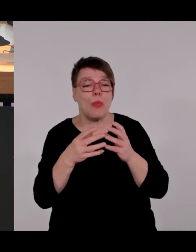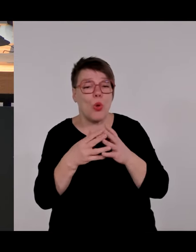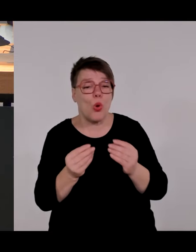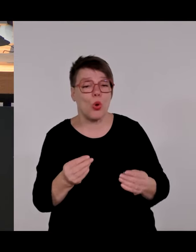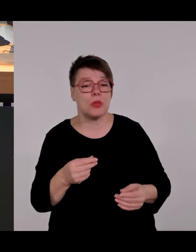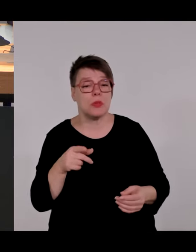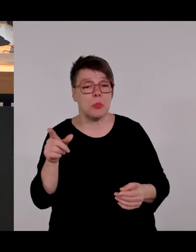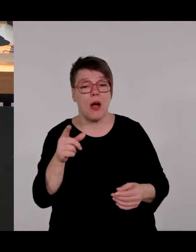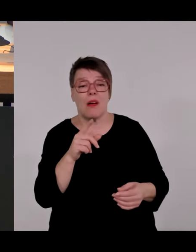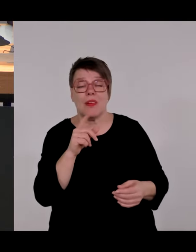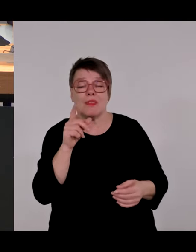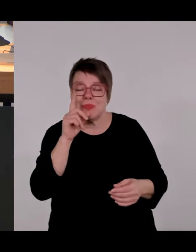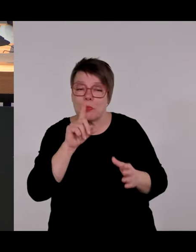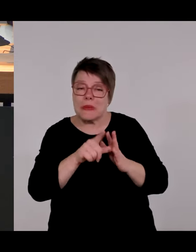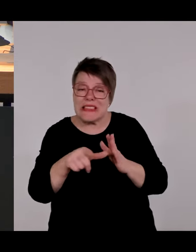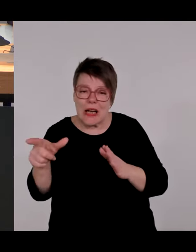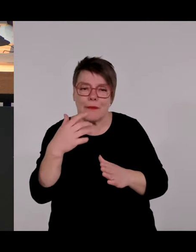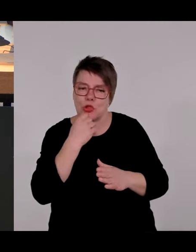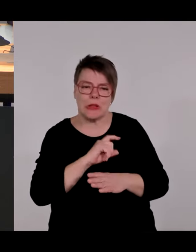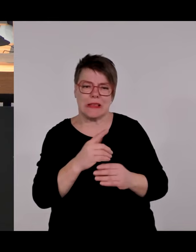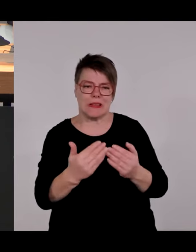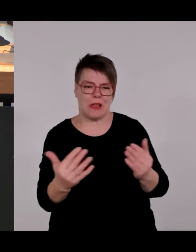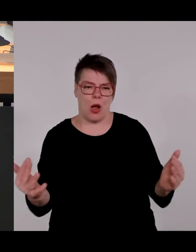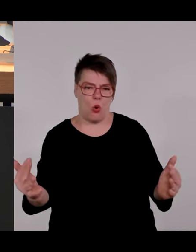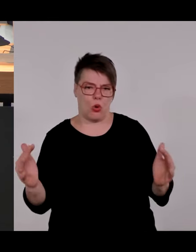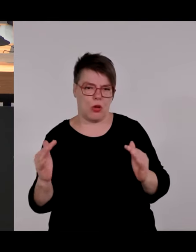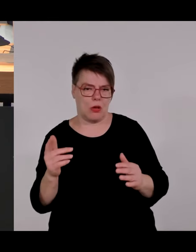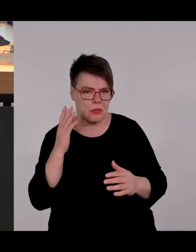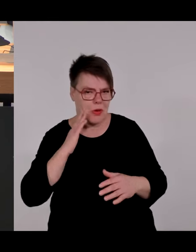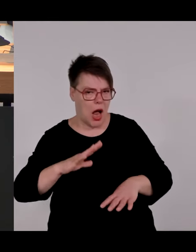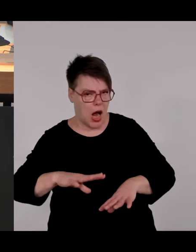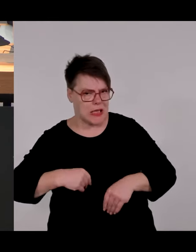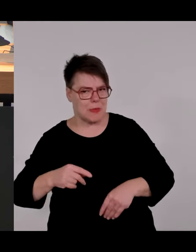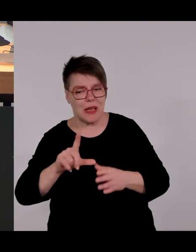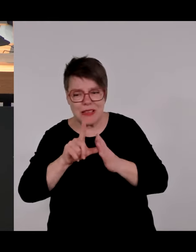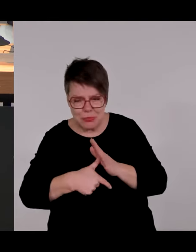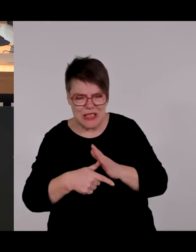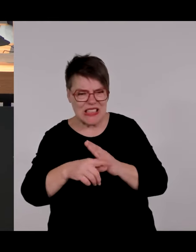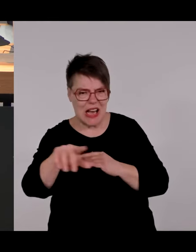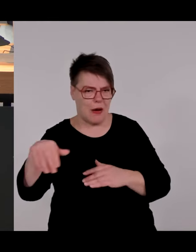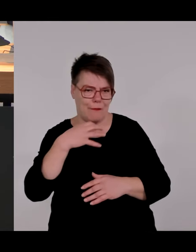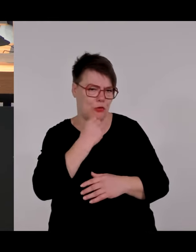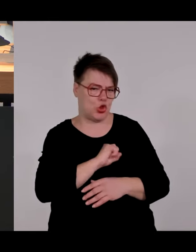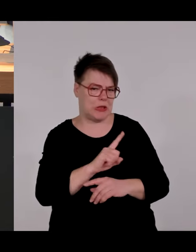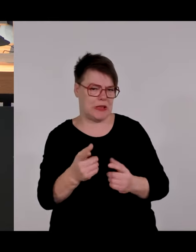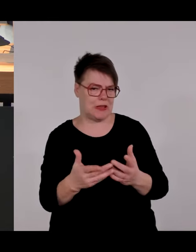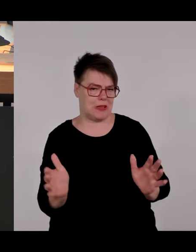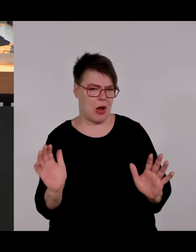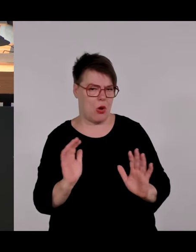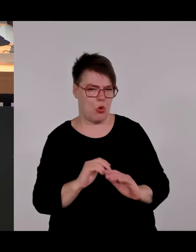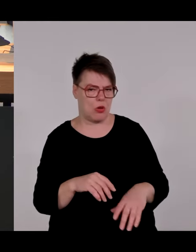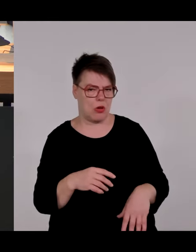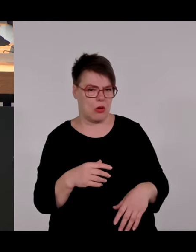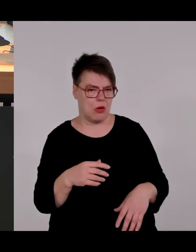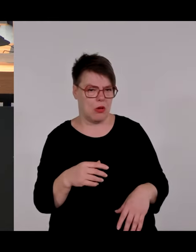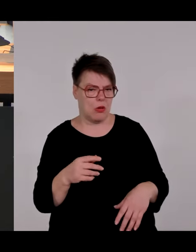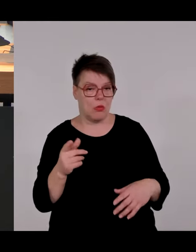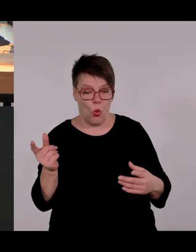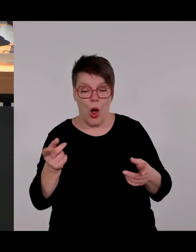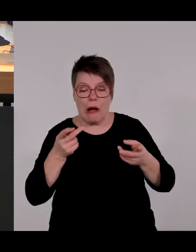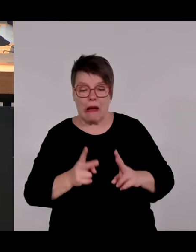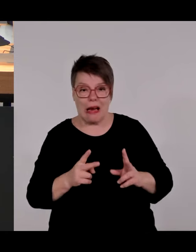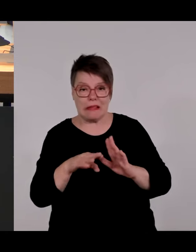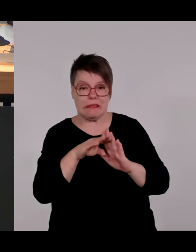wollen? Warum soll denn die Kriminalität, die dann sich an andere Orte verlagert, der Polizei weniger Arbeit machen? Also die Rechnung will ich wirklich mal